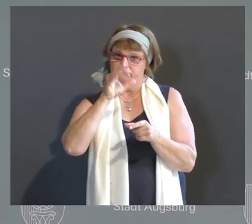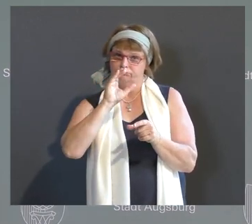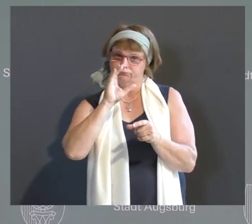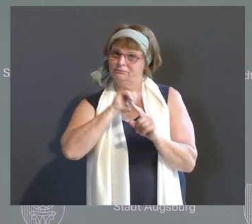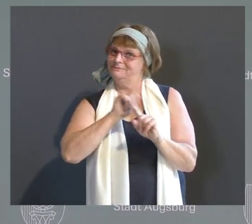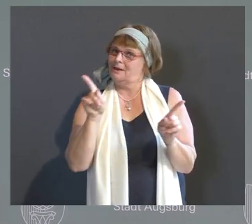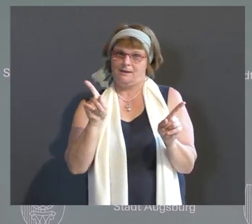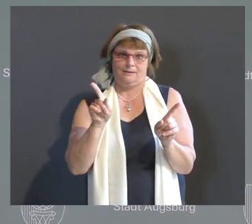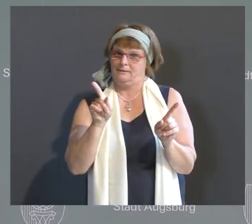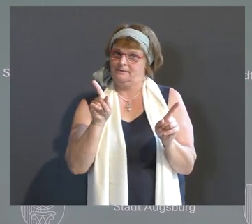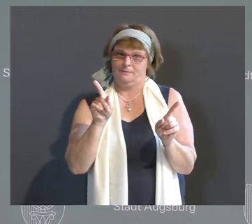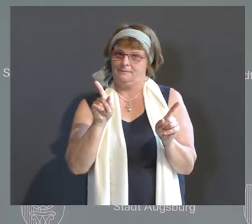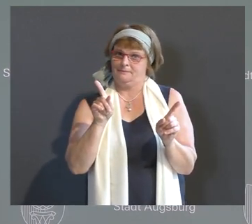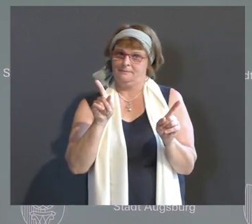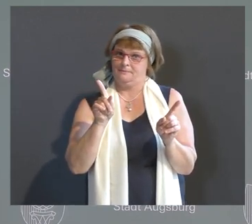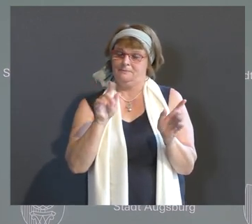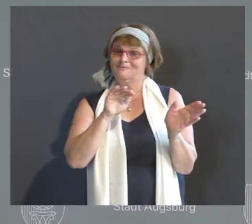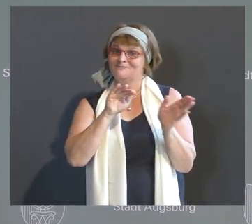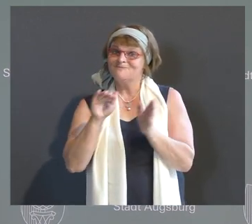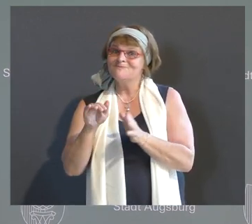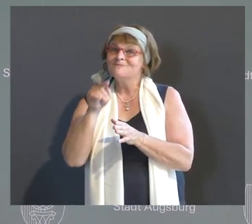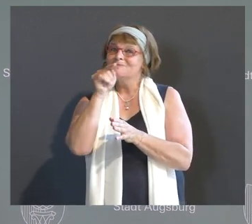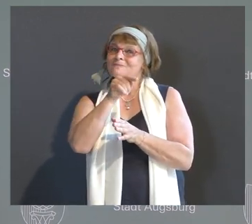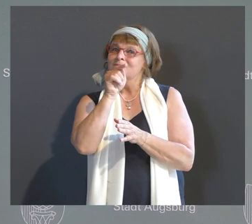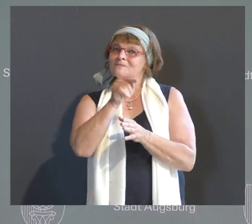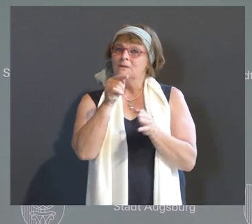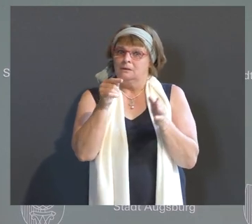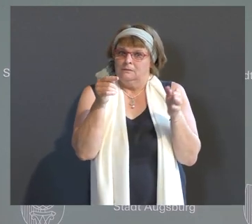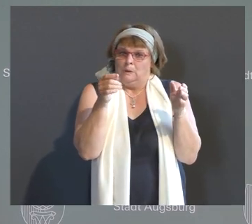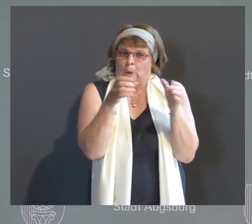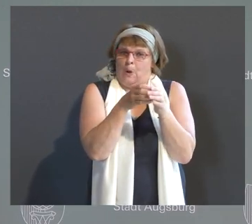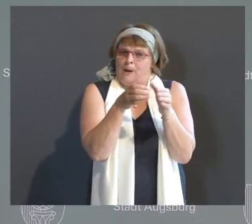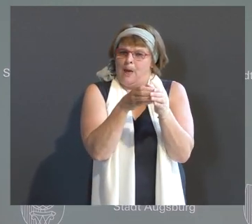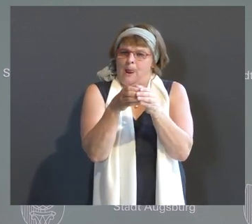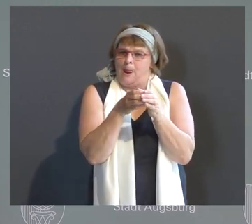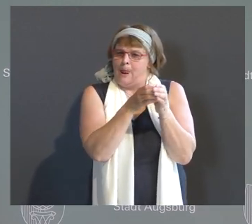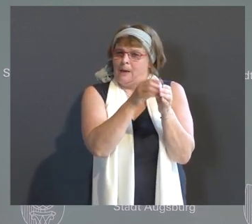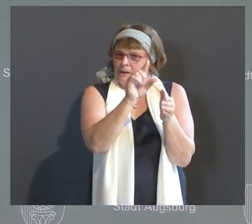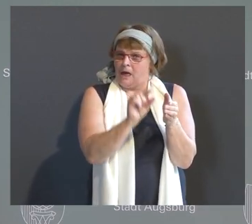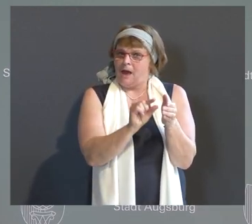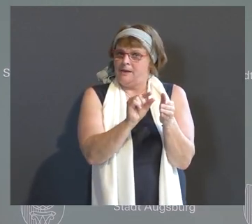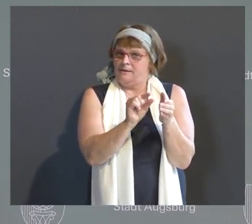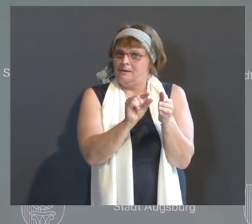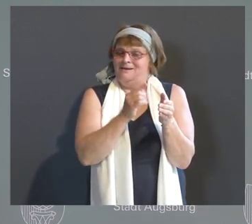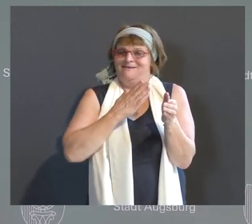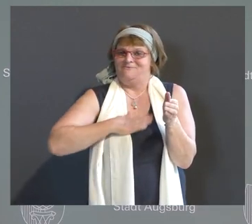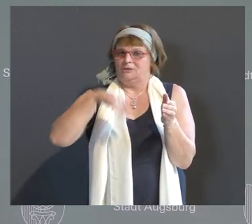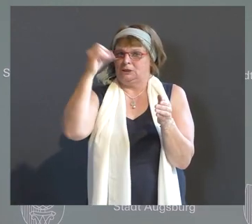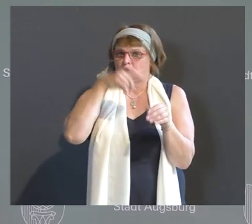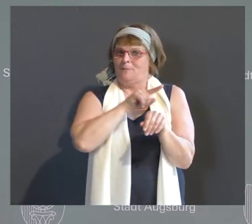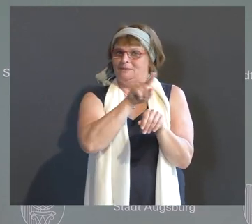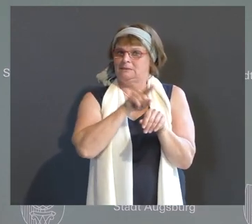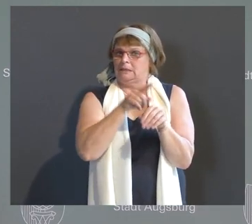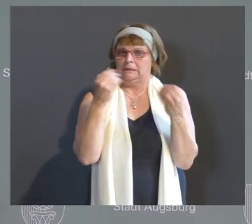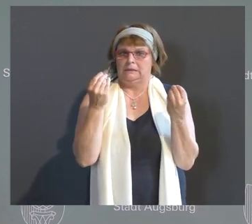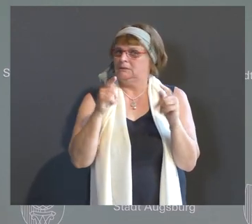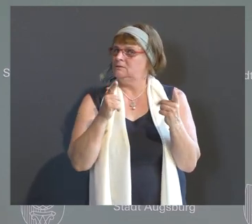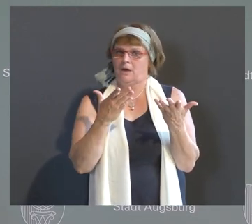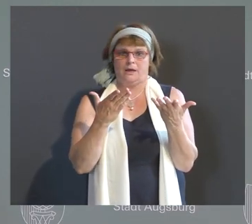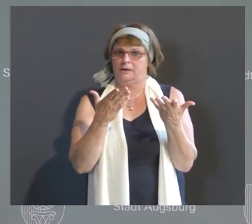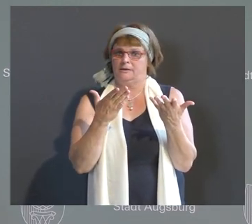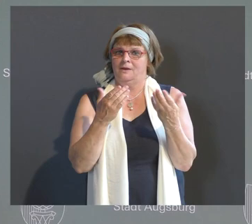Minderheit, die nicht in die Stadt gekommen ist, um gemeinsam mit anderen den Sommer zu genießen oder die wiedererlangten Freiheiten zu